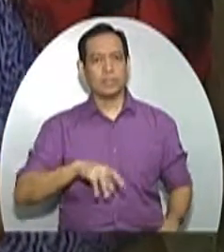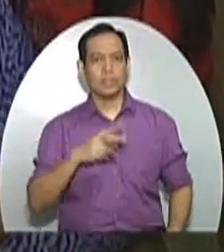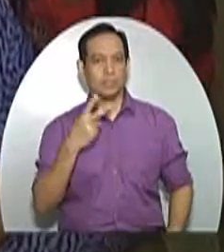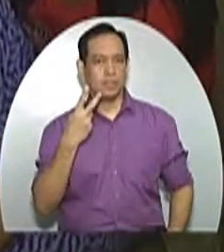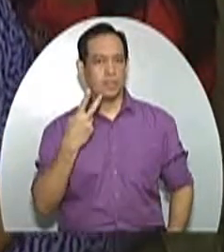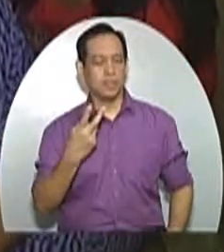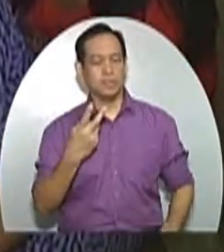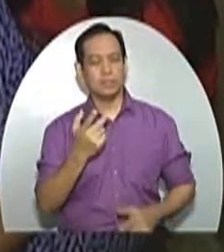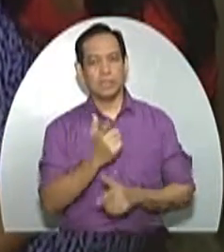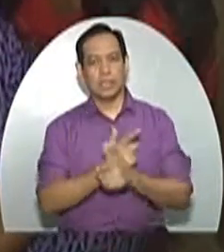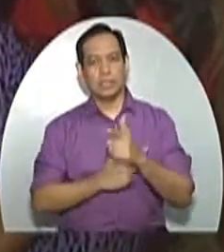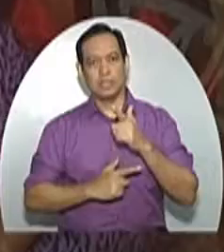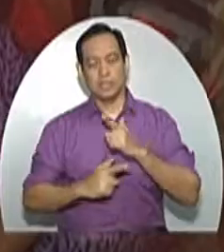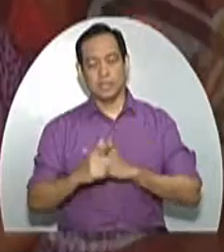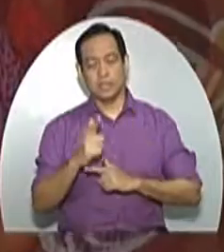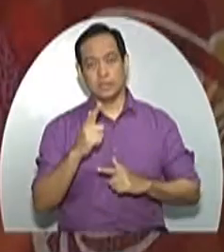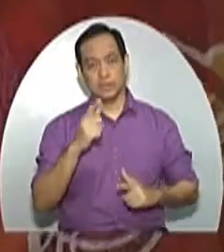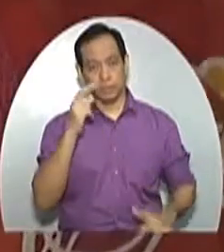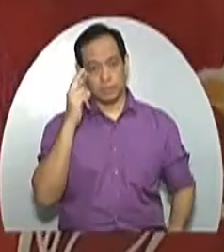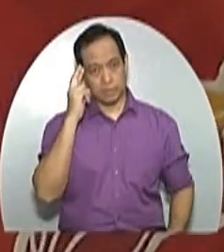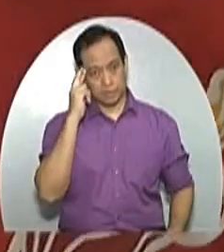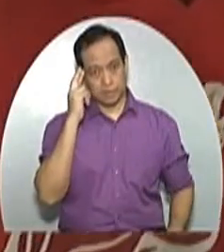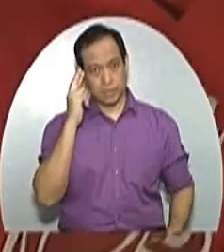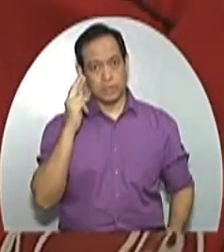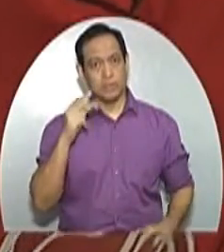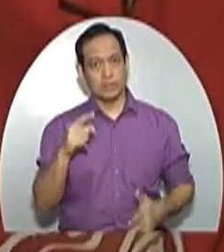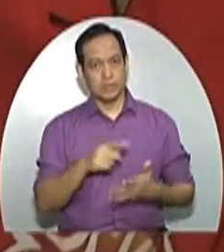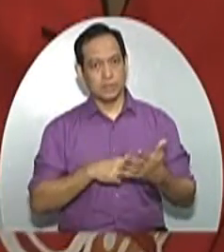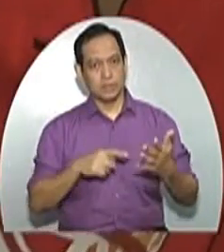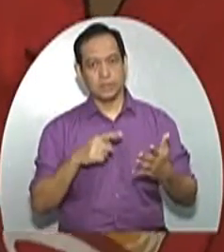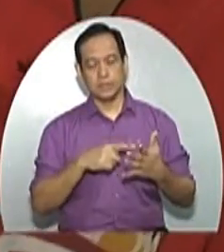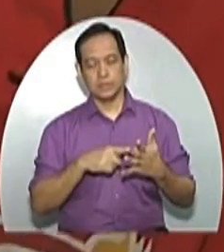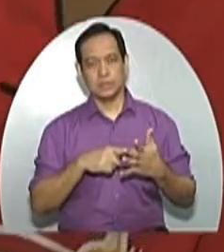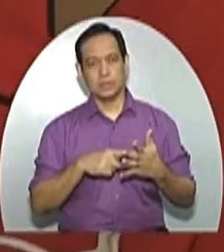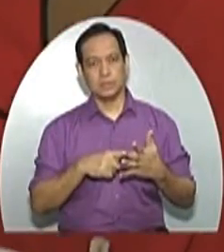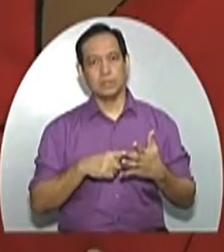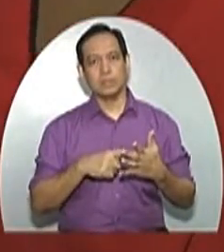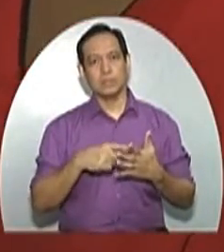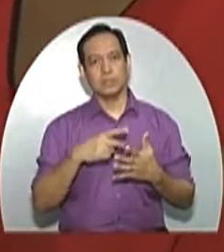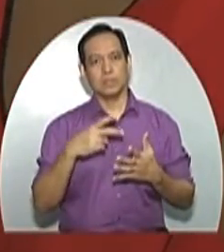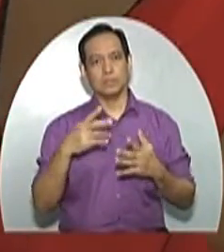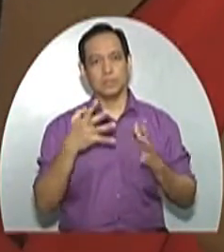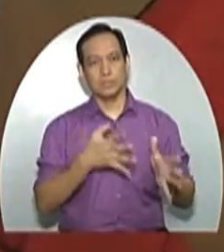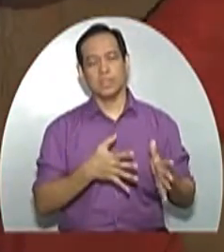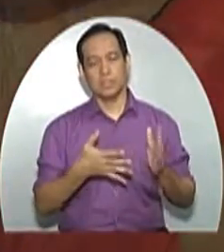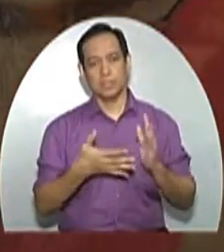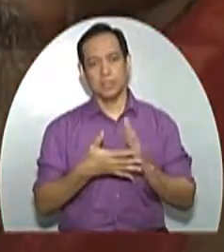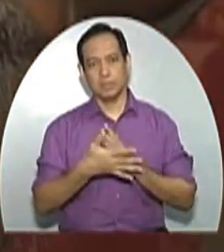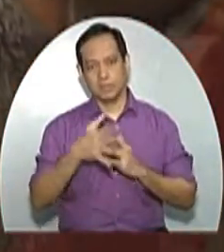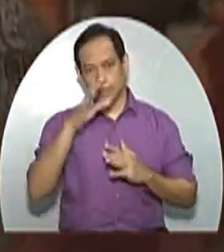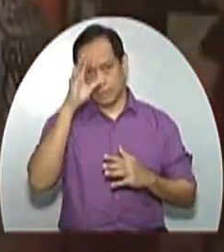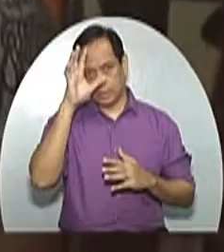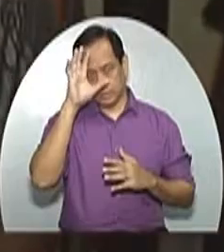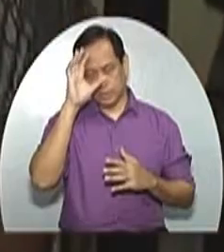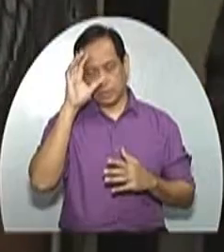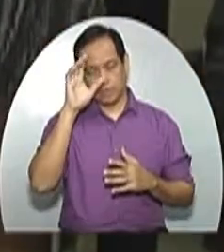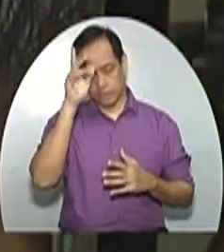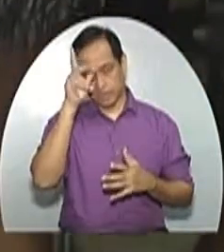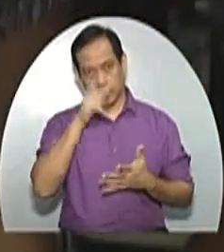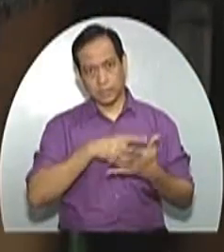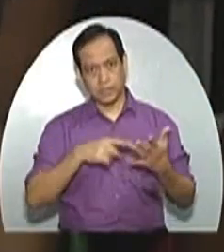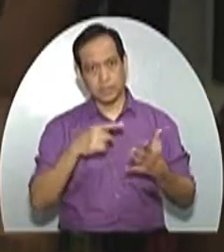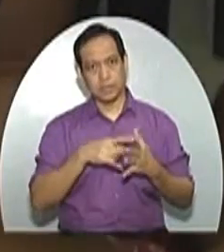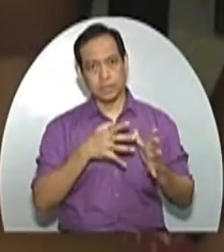dalawang binti ni Ramon. Hunyo na nakaraang taon nang iwan ng ama ni Ramon ang mag-ina. Ang kanyang ina